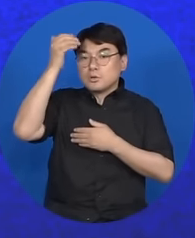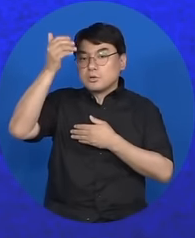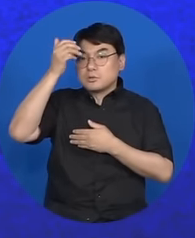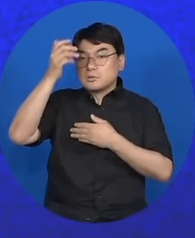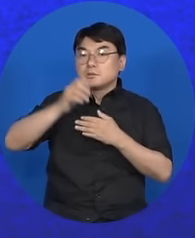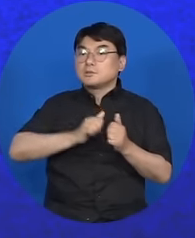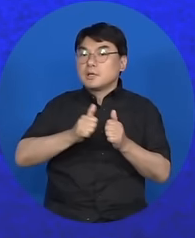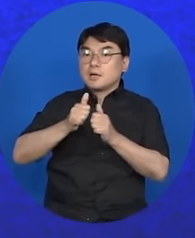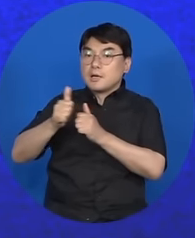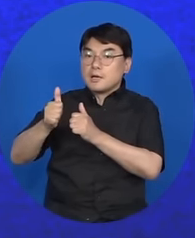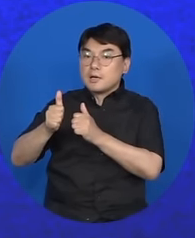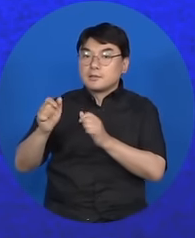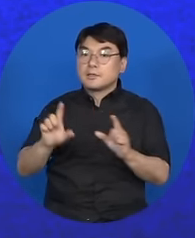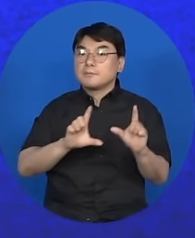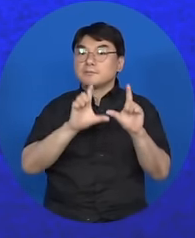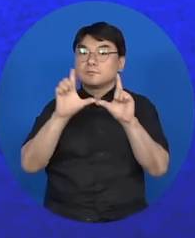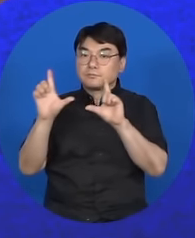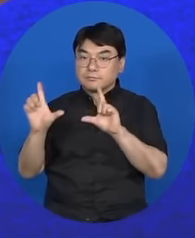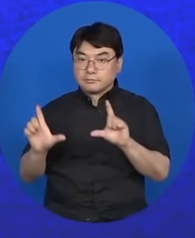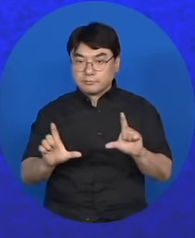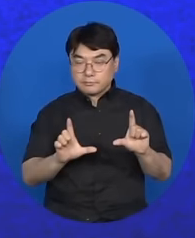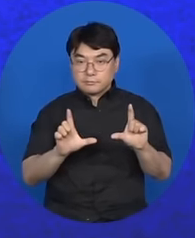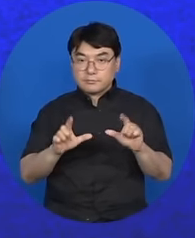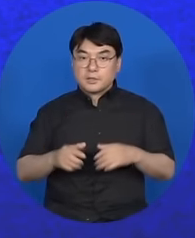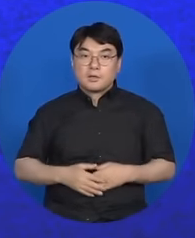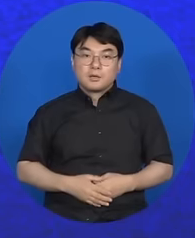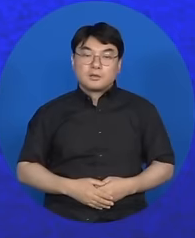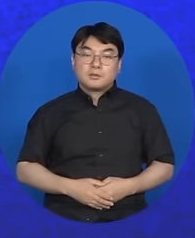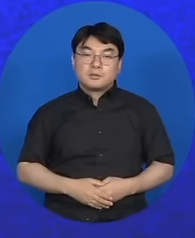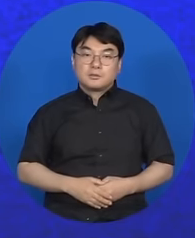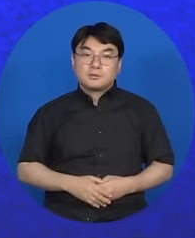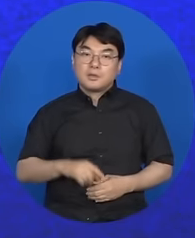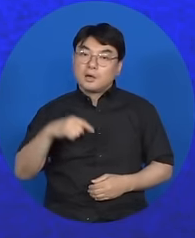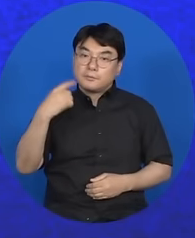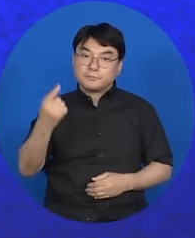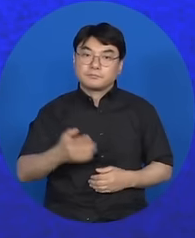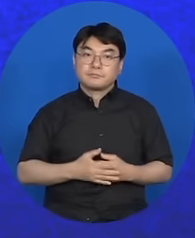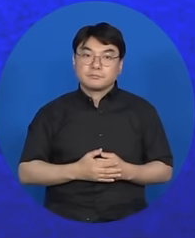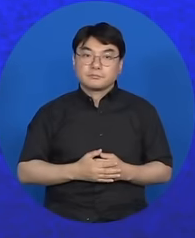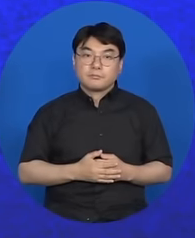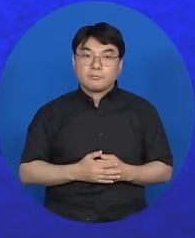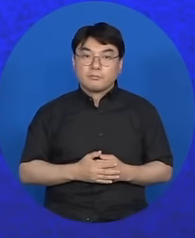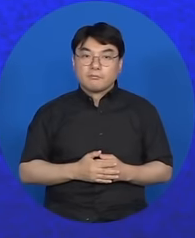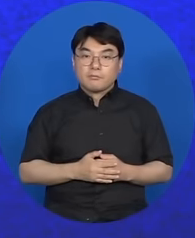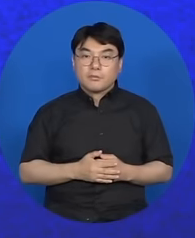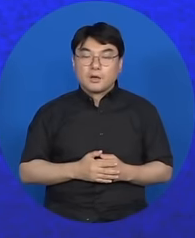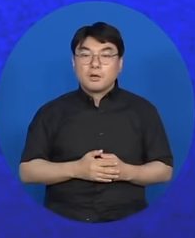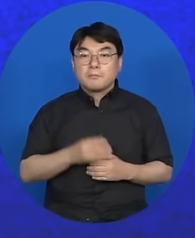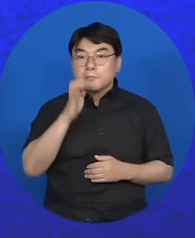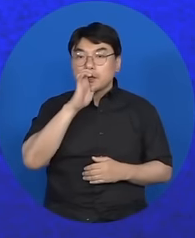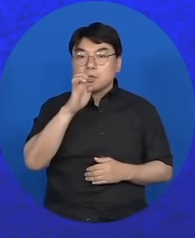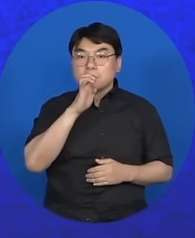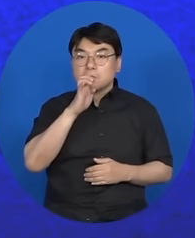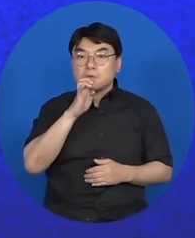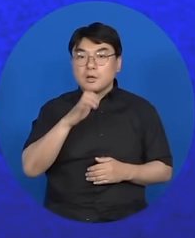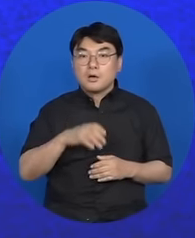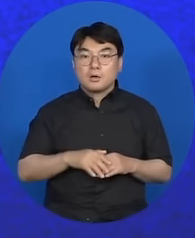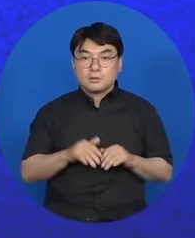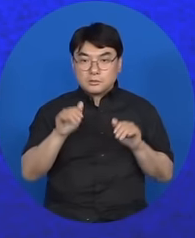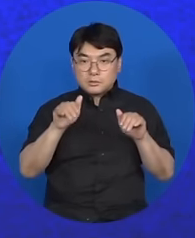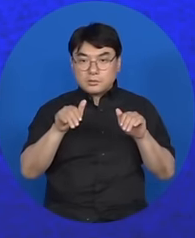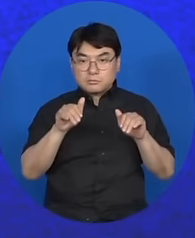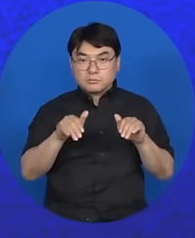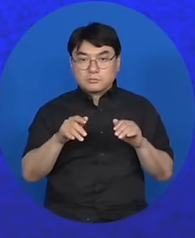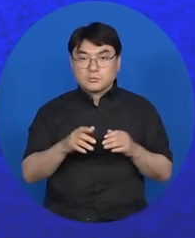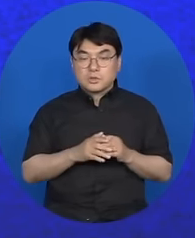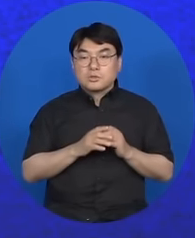빌립은 자신과 내시가 내가 무슨 상관이야 저 사람이 나랑 라고 하는 이 지옥의